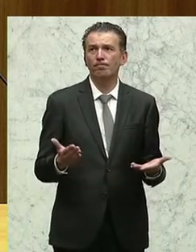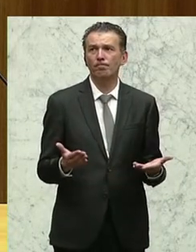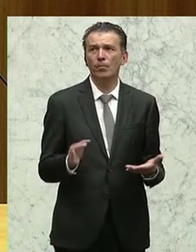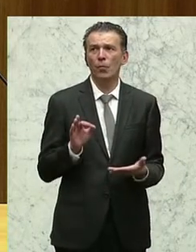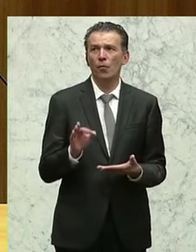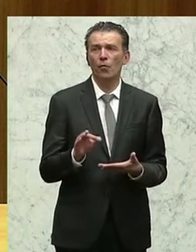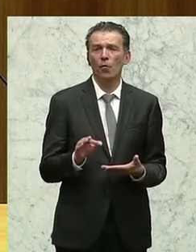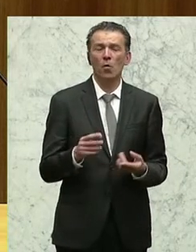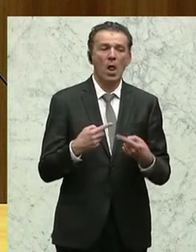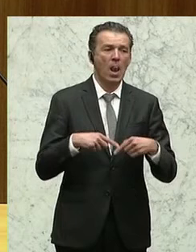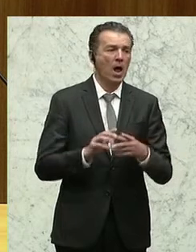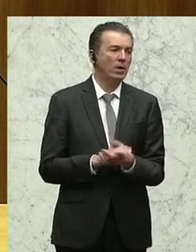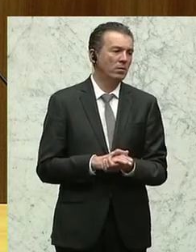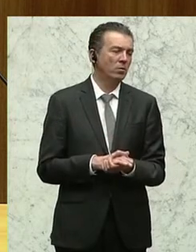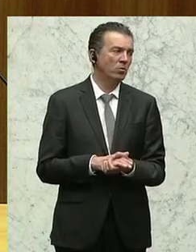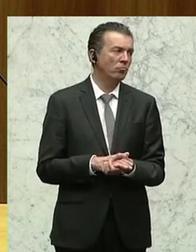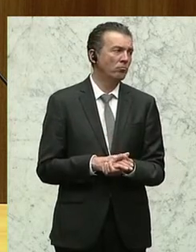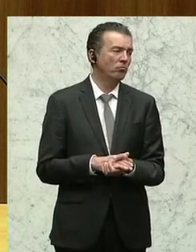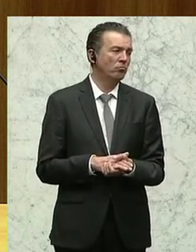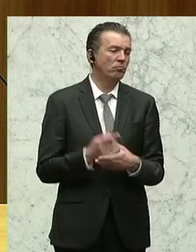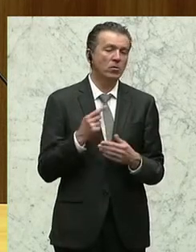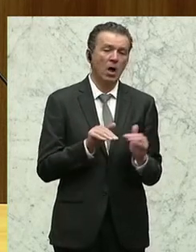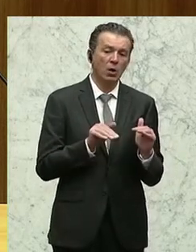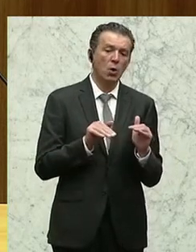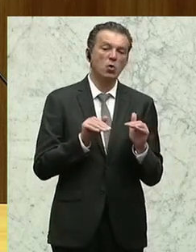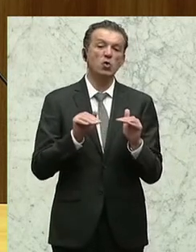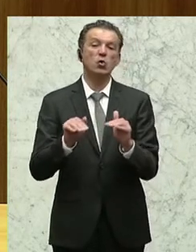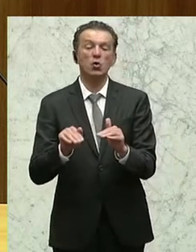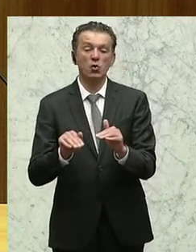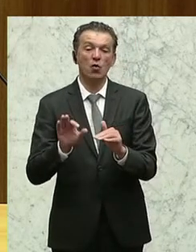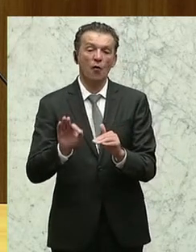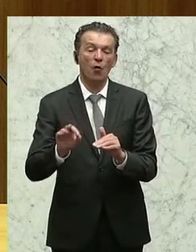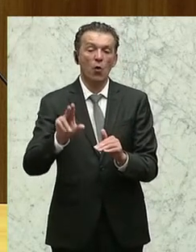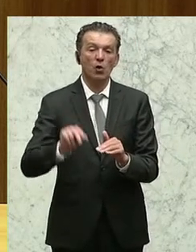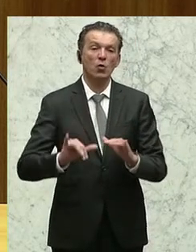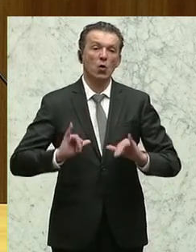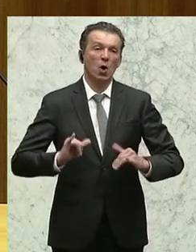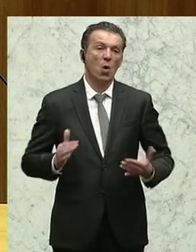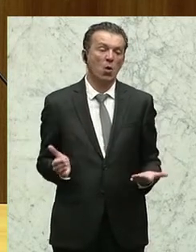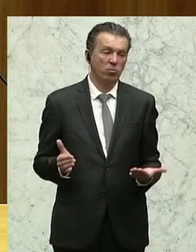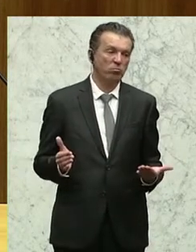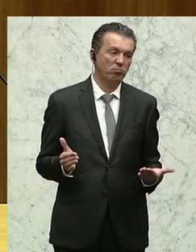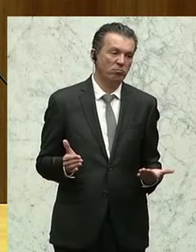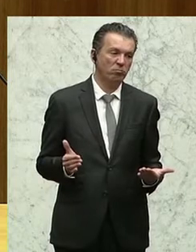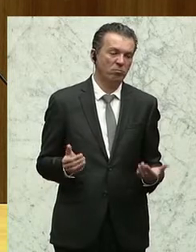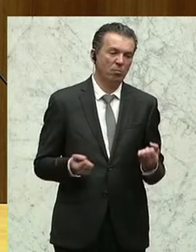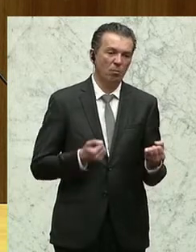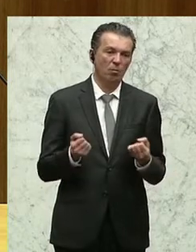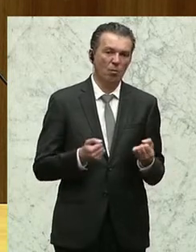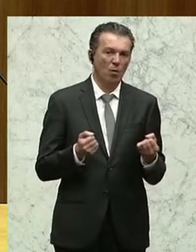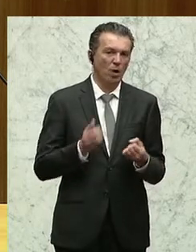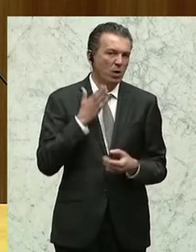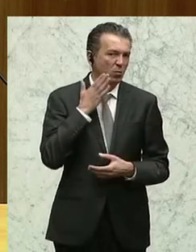eigentlich für ein Land, das sich als Schutzrolle Südtirols ausgibt, eigentlich eine